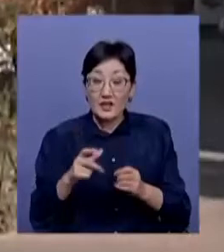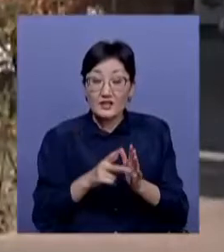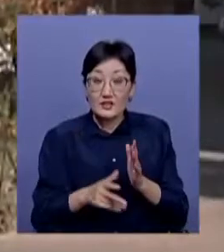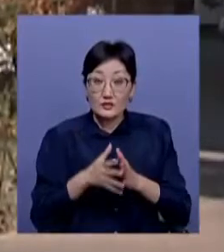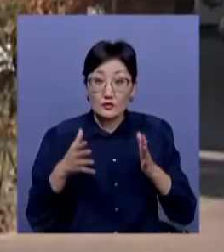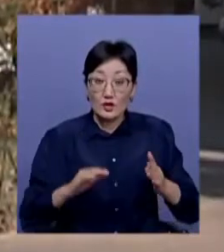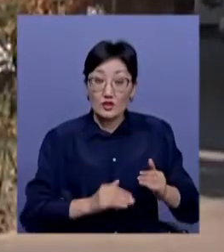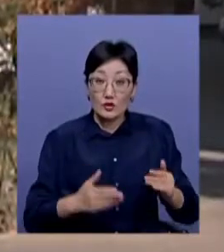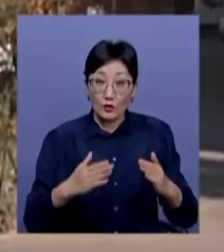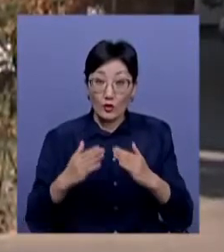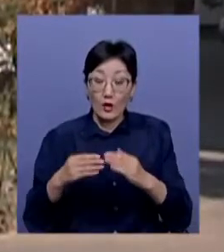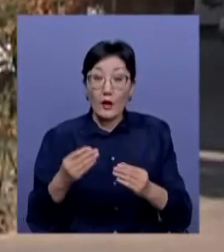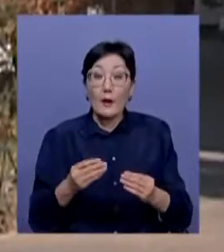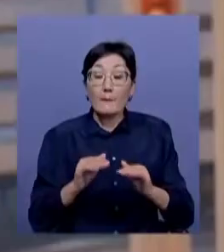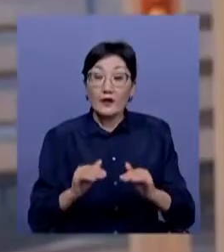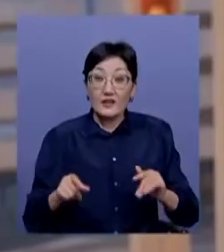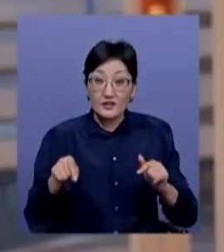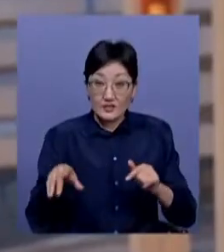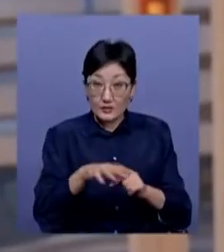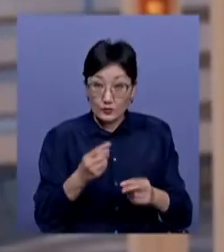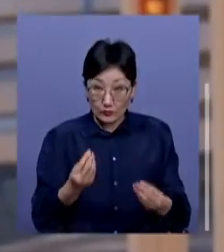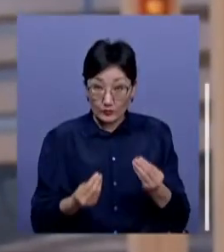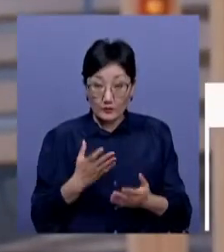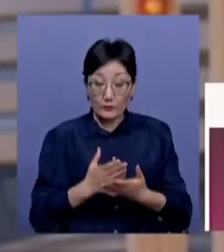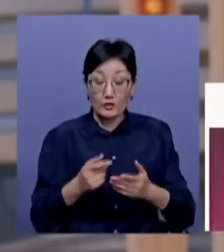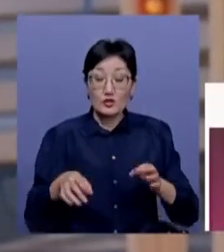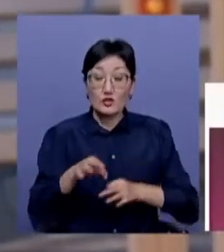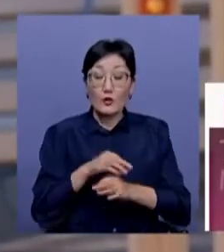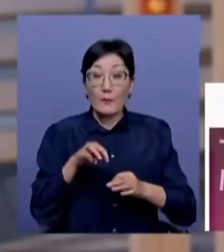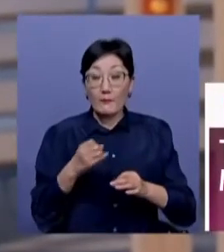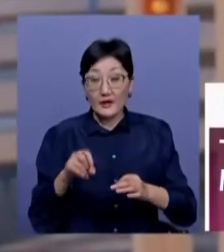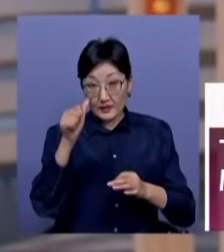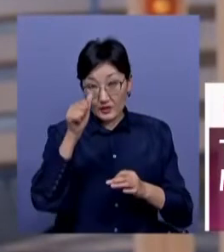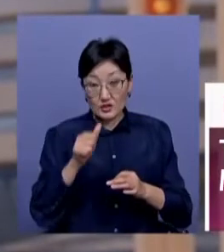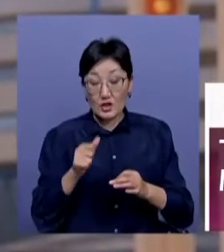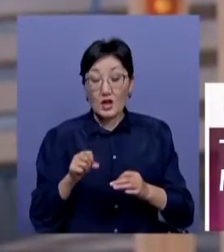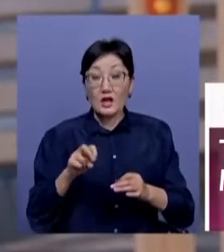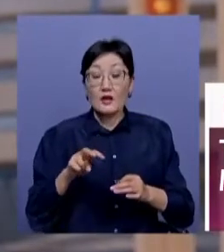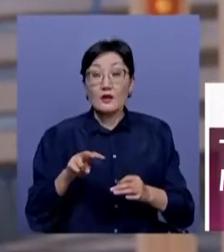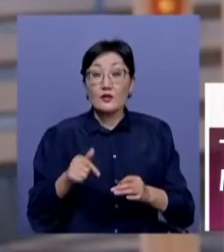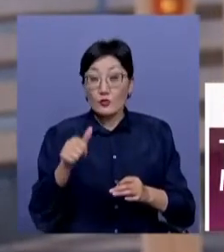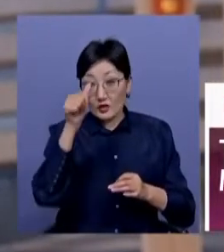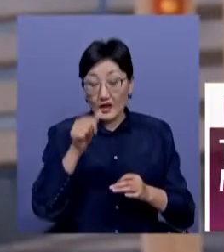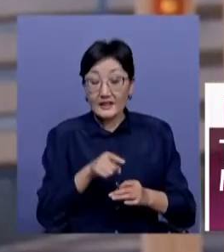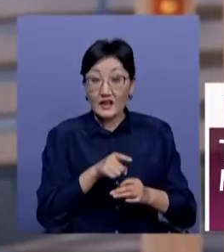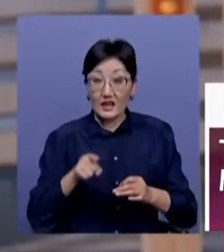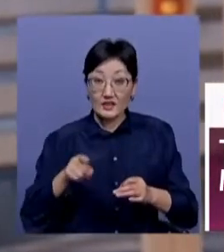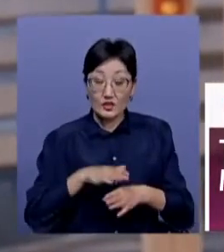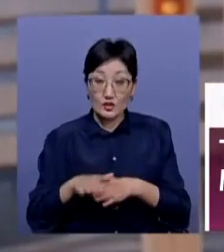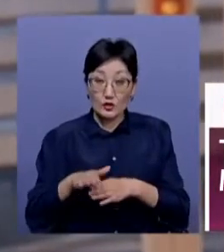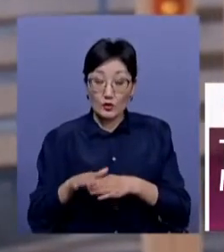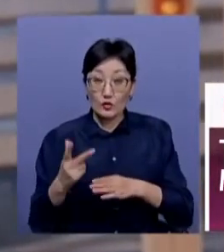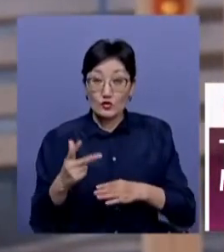астам жеке тұрғын үйдің балалары көреді. Бұл жоба мамыр айымен шілде айы аралығында жүзеге асырылды, үш